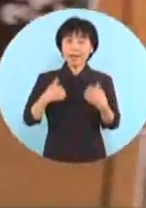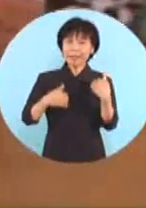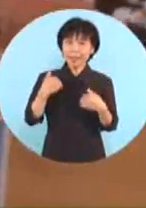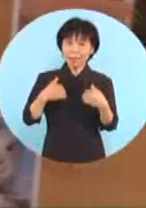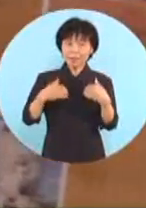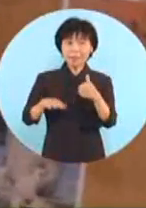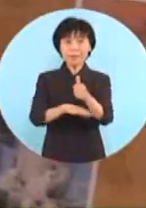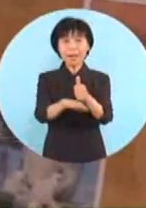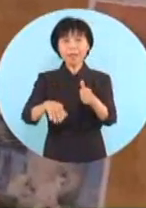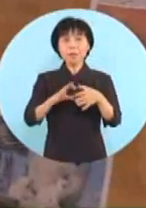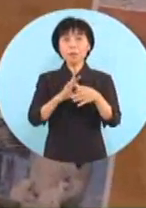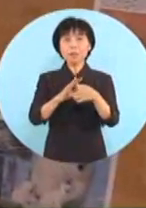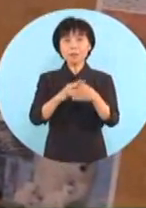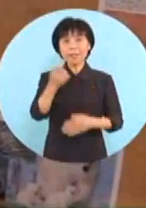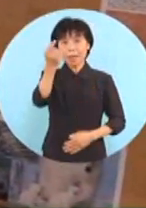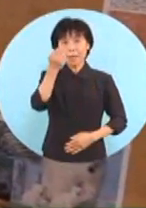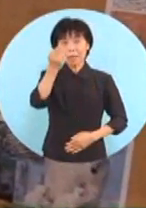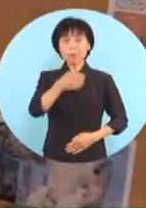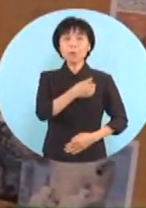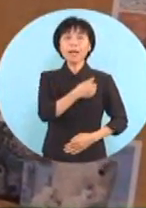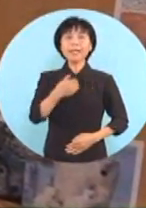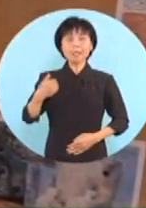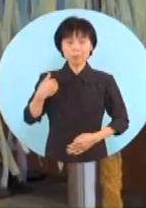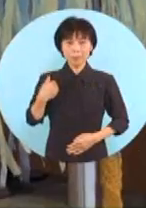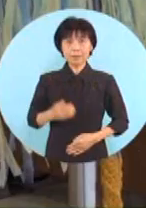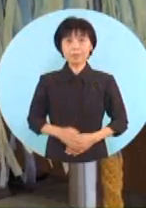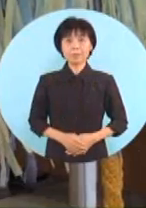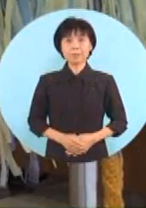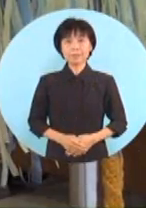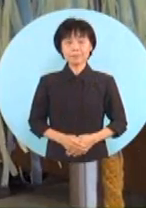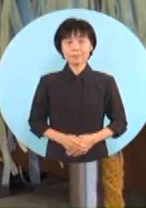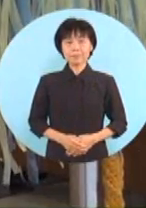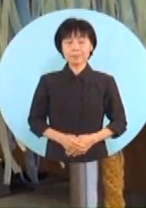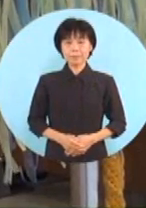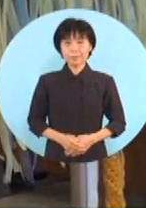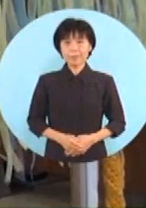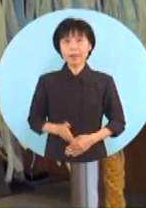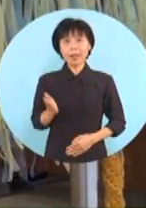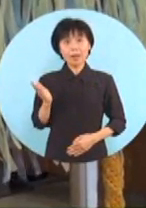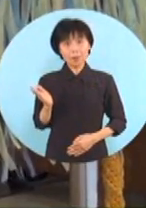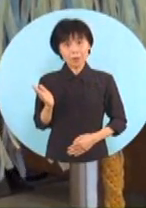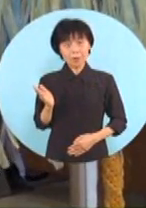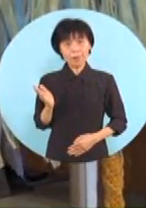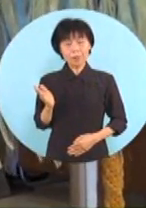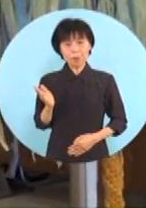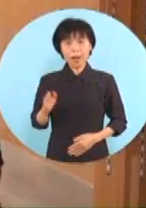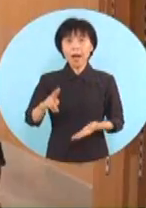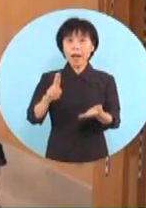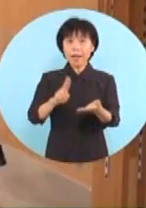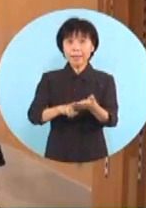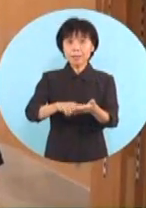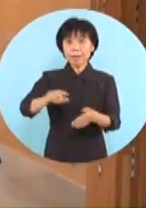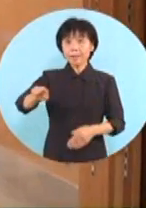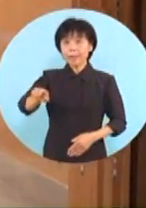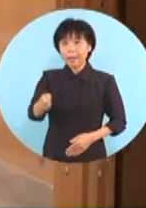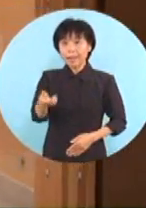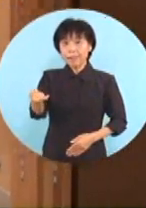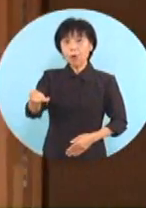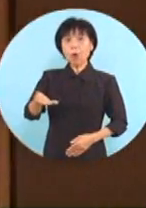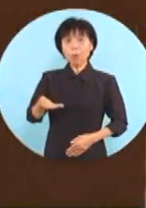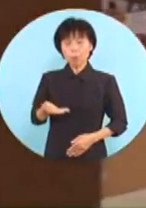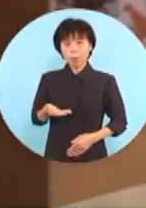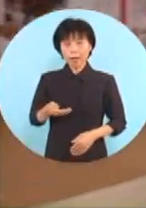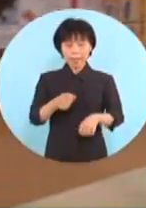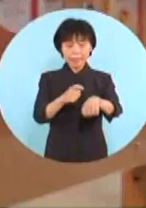く環境について学べる迷路になっています。 アニマル迷路は指定された鍵をもらい、